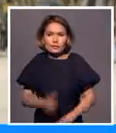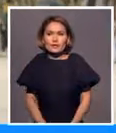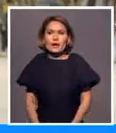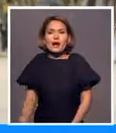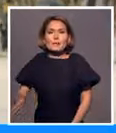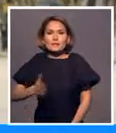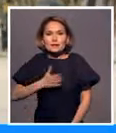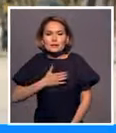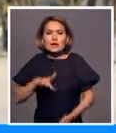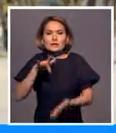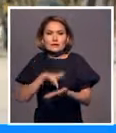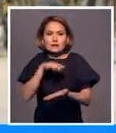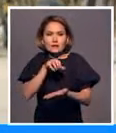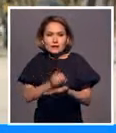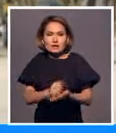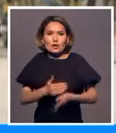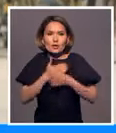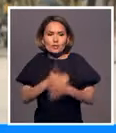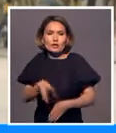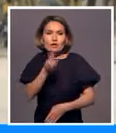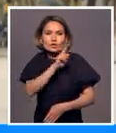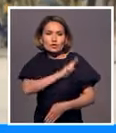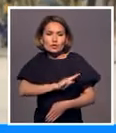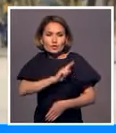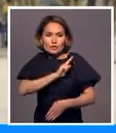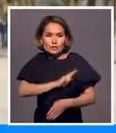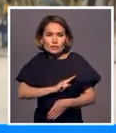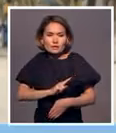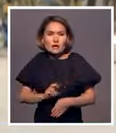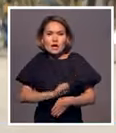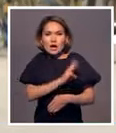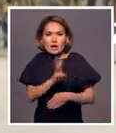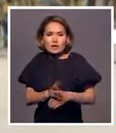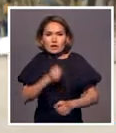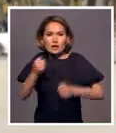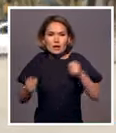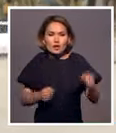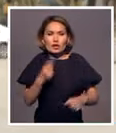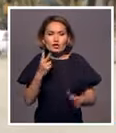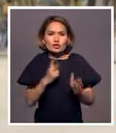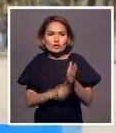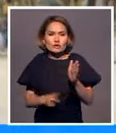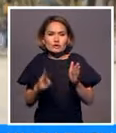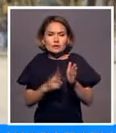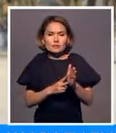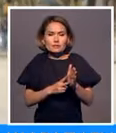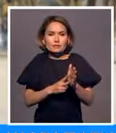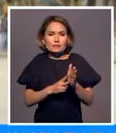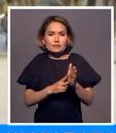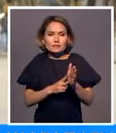жұмысқа орналасты. Жастар практикасына 738 адам жіберілді.